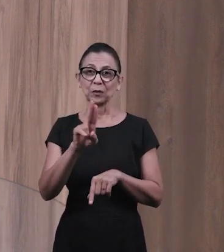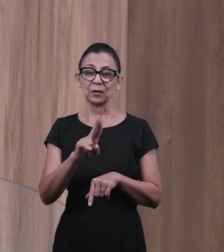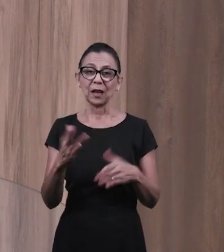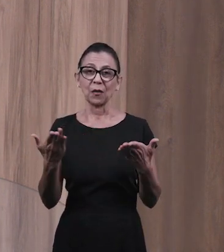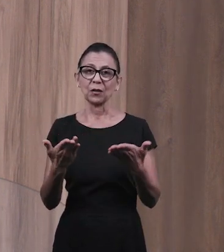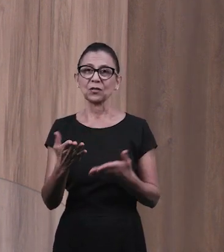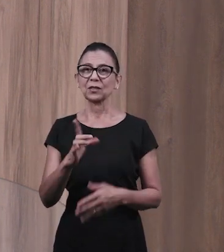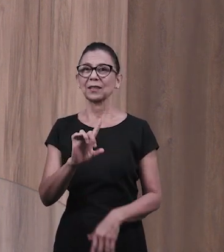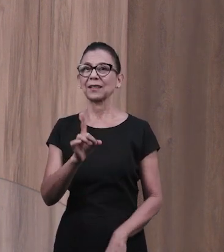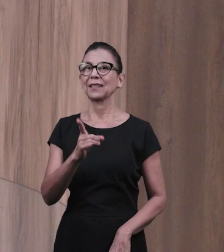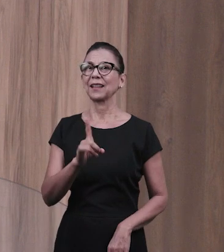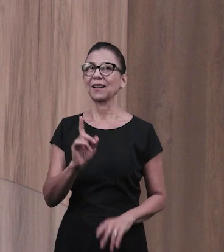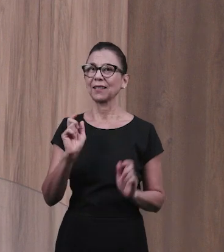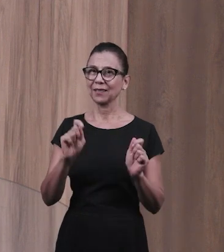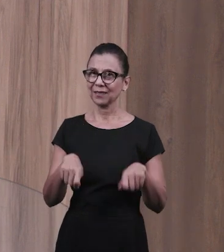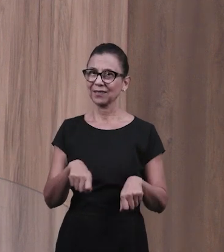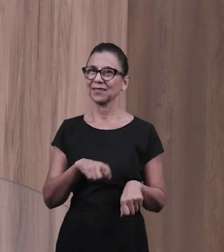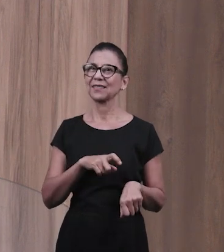serait